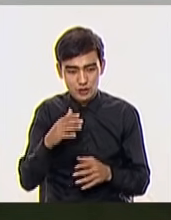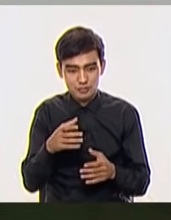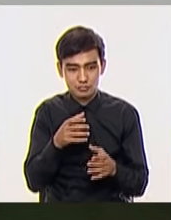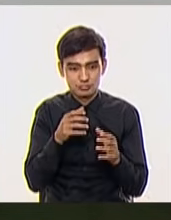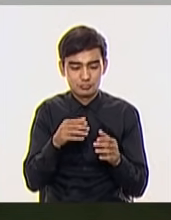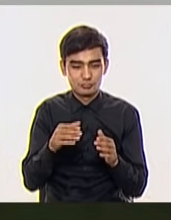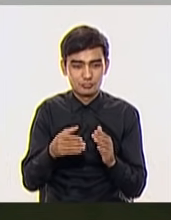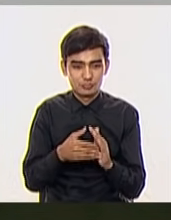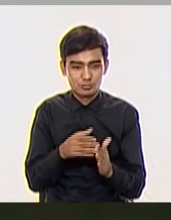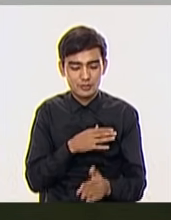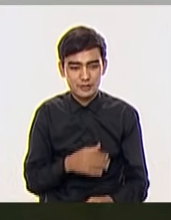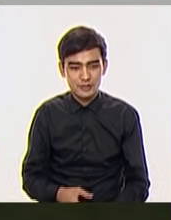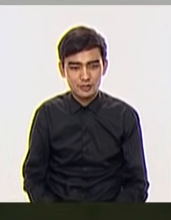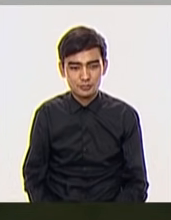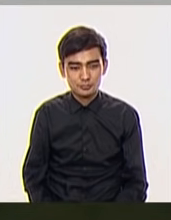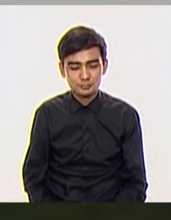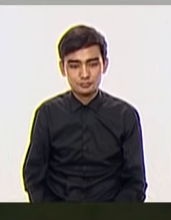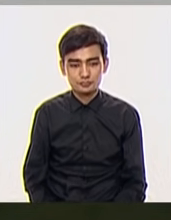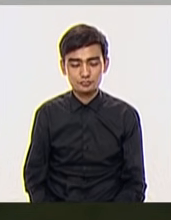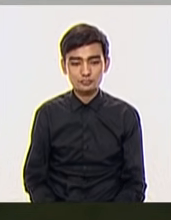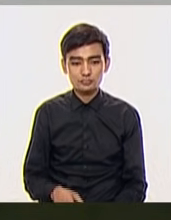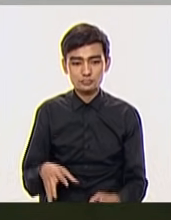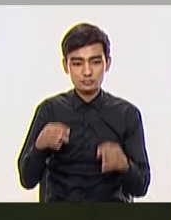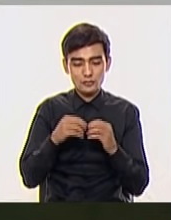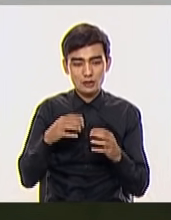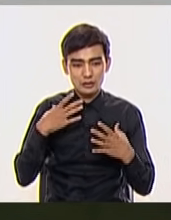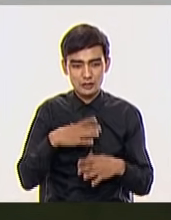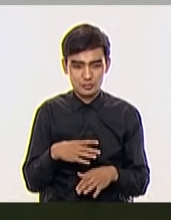образом. Присяжные заседатели посчитали, что вообще не было...